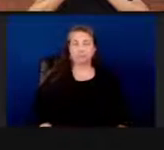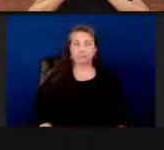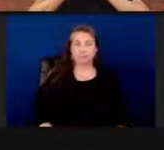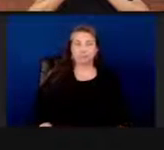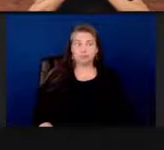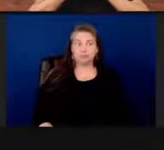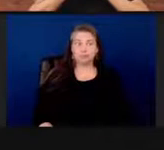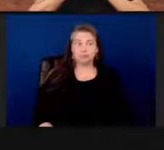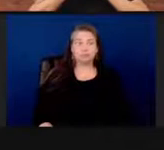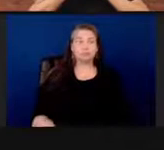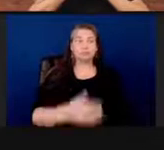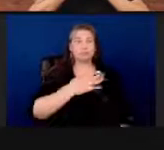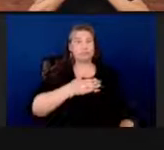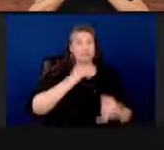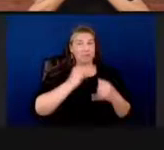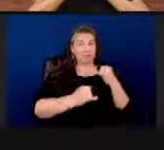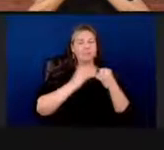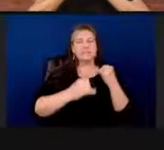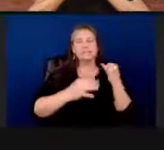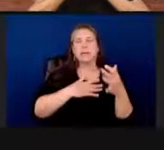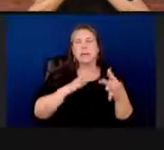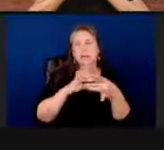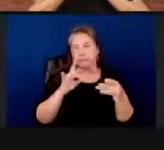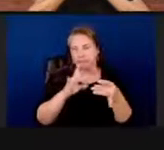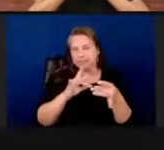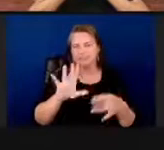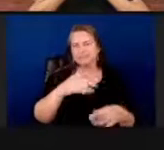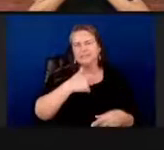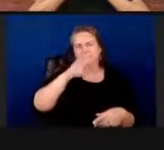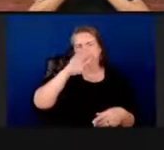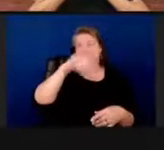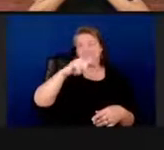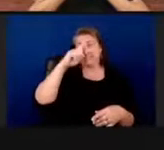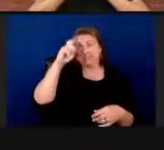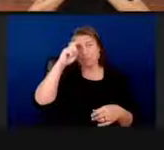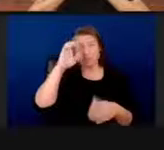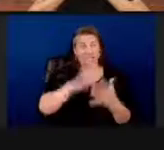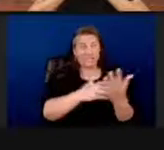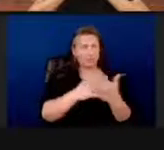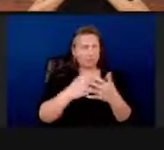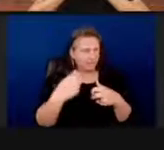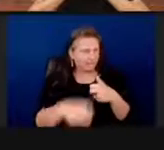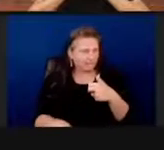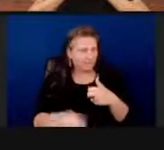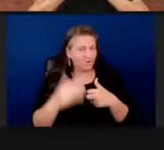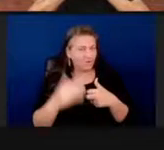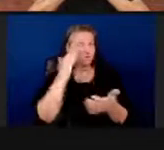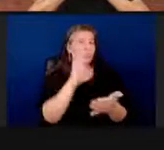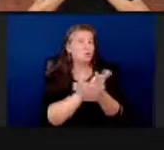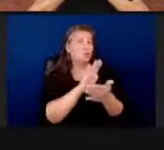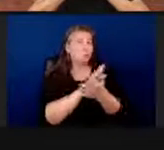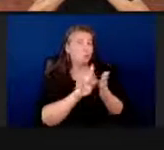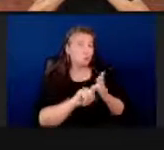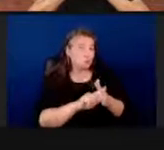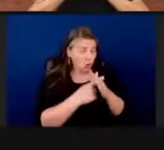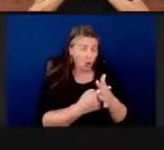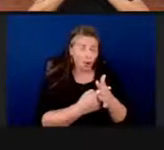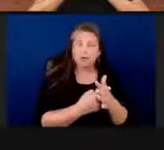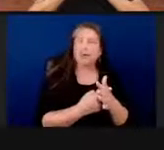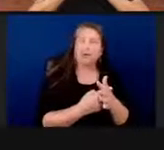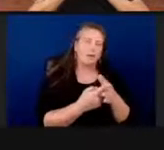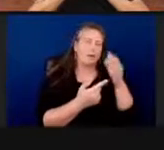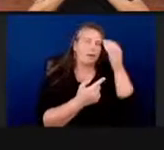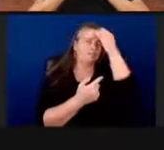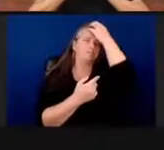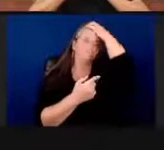جزيلا لكما. والنقطة الأخيرة هي تعليق أعرف بأن عدد الجدول الزمني الصيفي